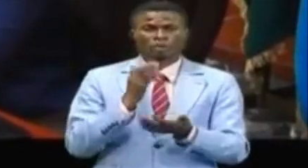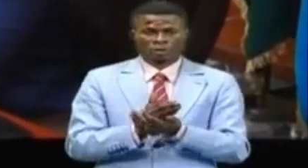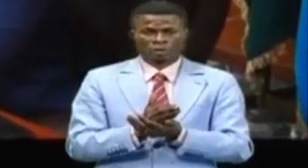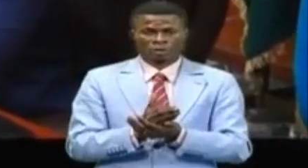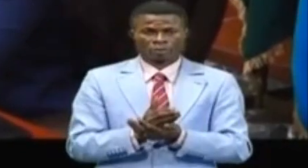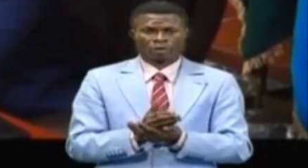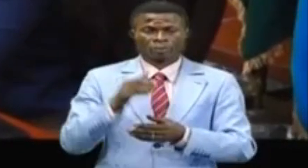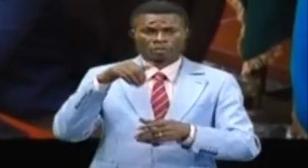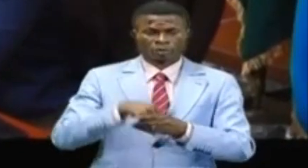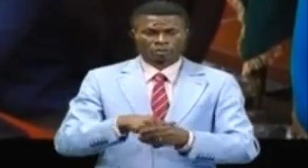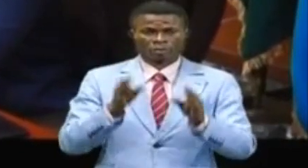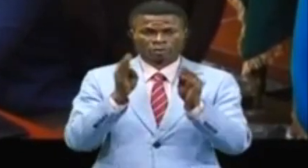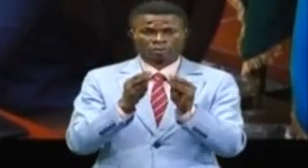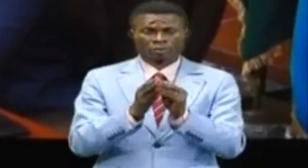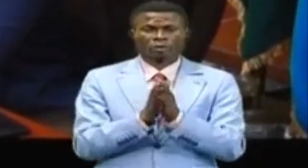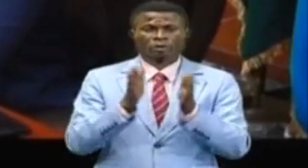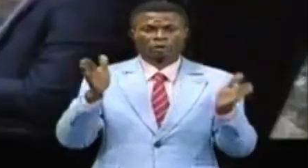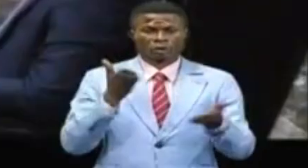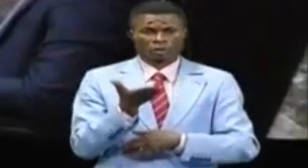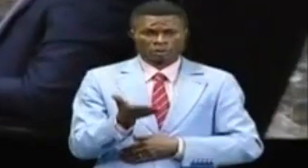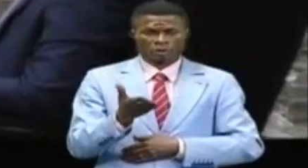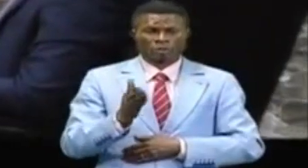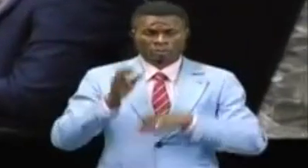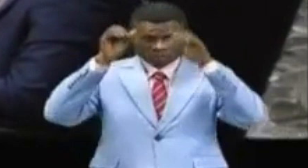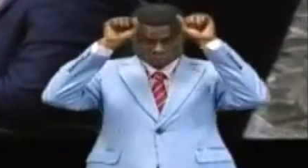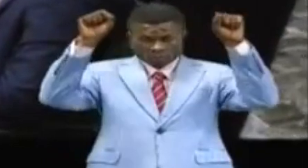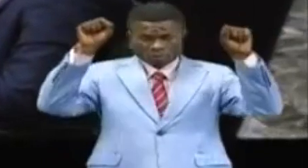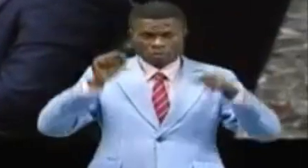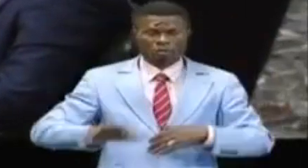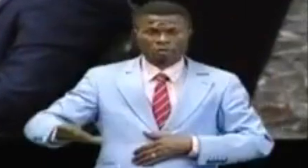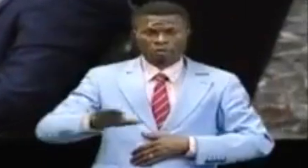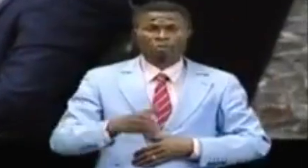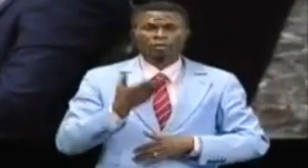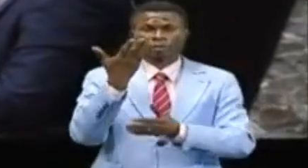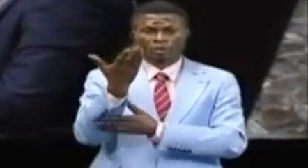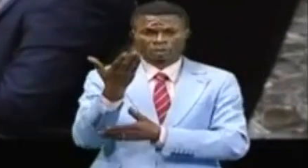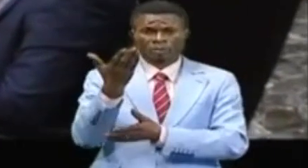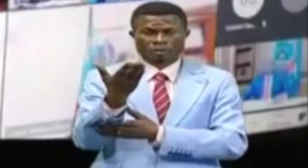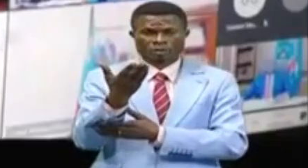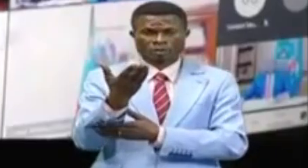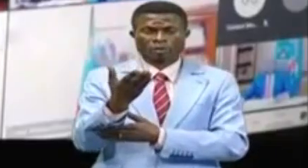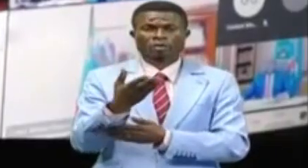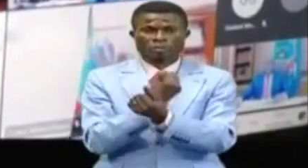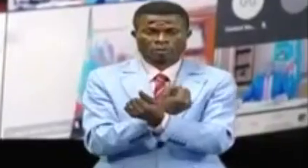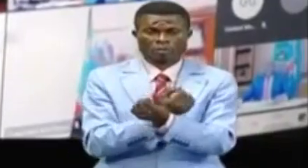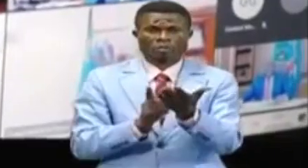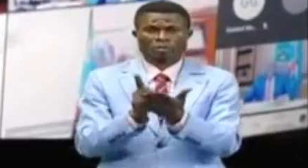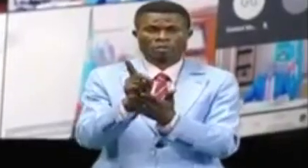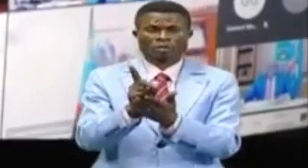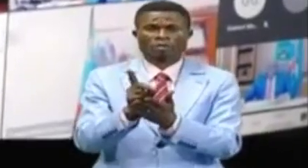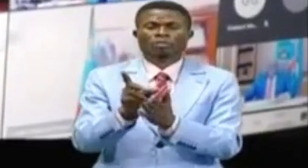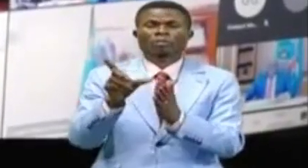Au cours de cette Assemblée générale, le président de la République a lancé un appel au respect du droit